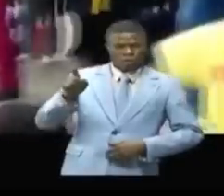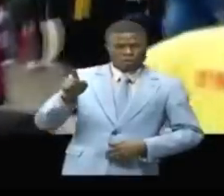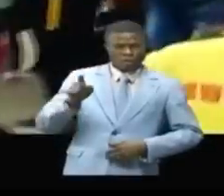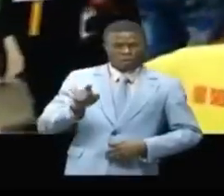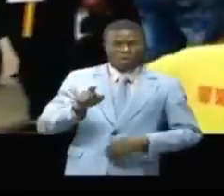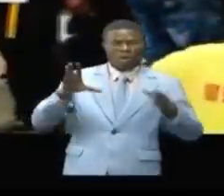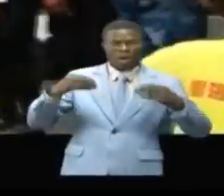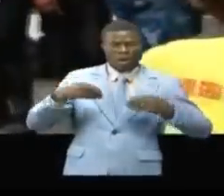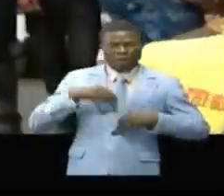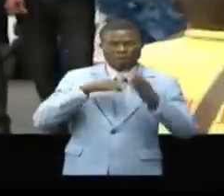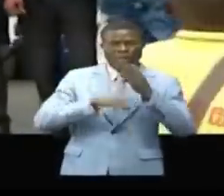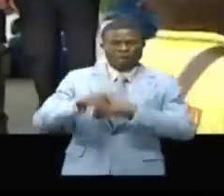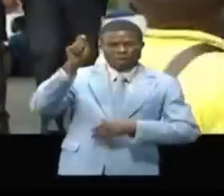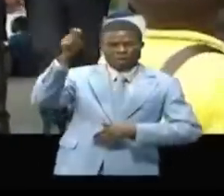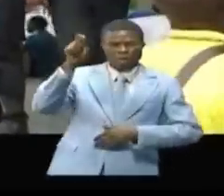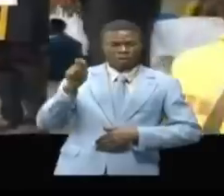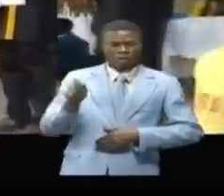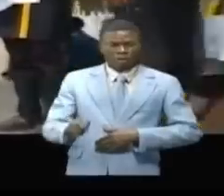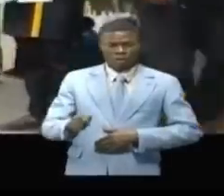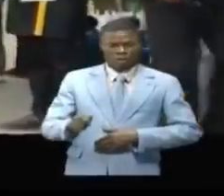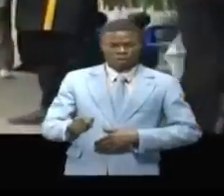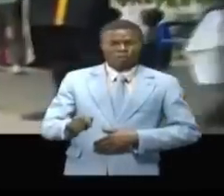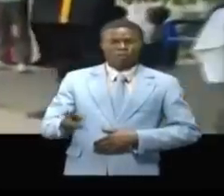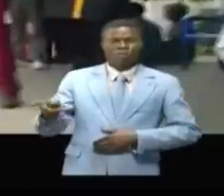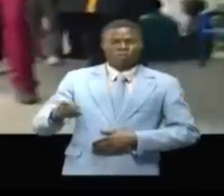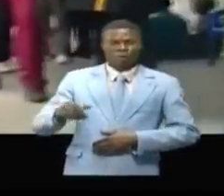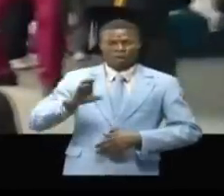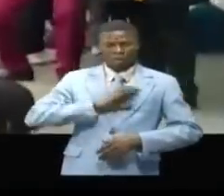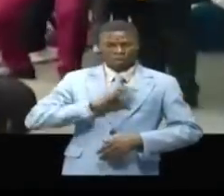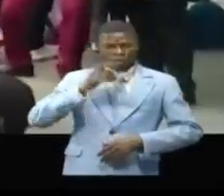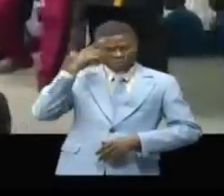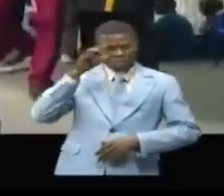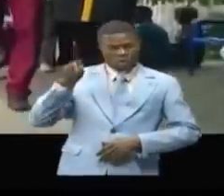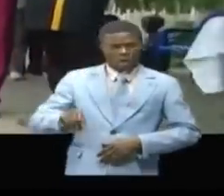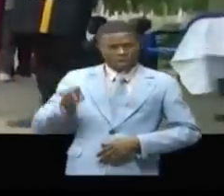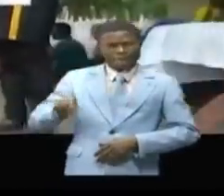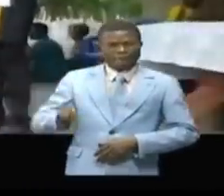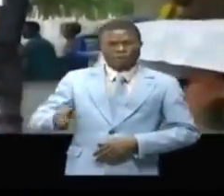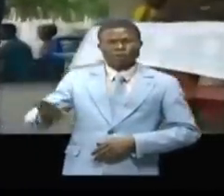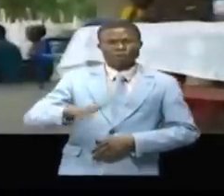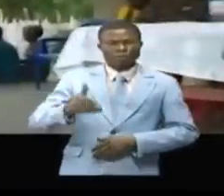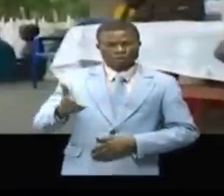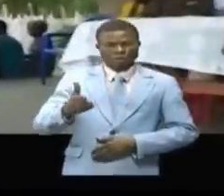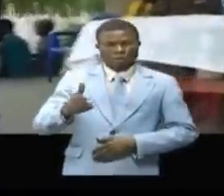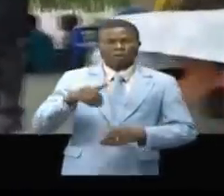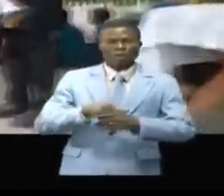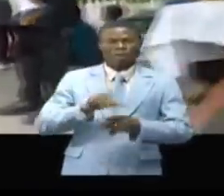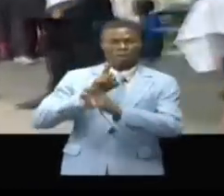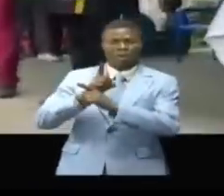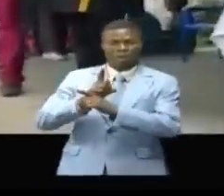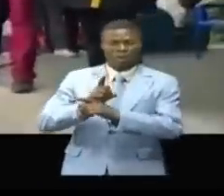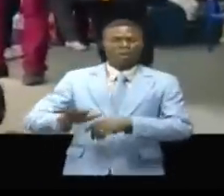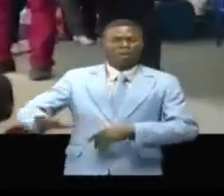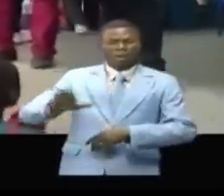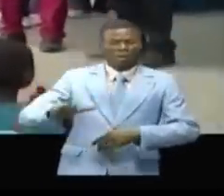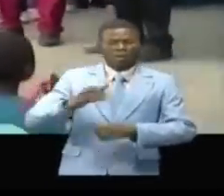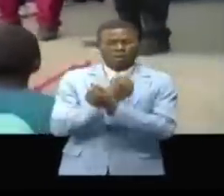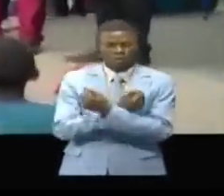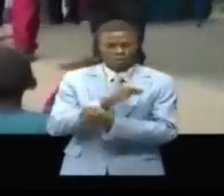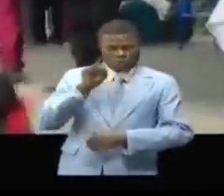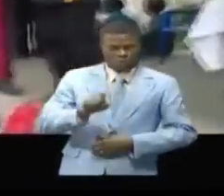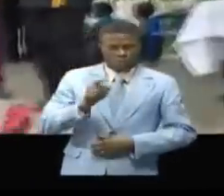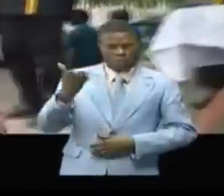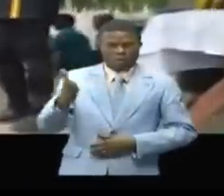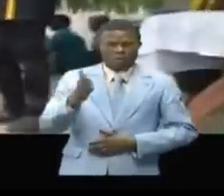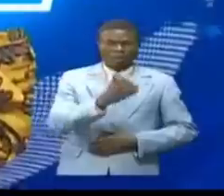s'enrôler massivement dans l'armée et la police pour le besoin de la cause. La protection de la mère patrie oblige.